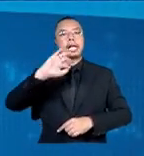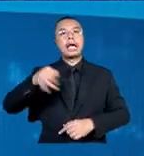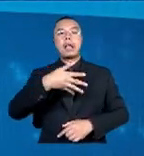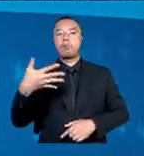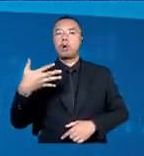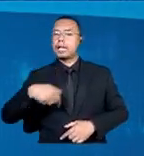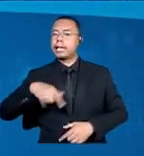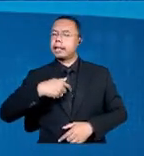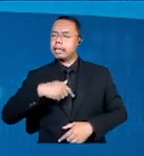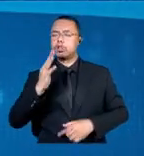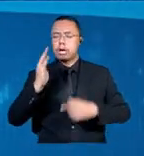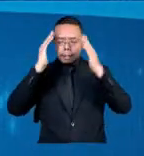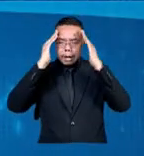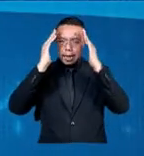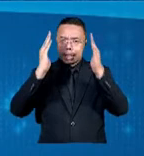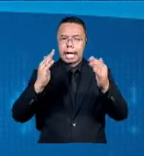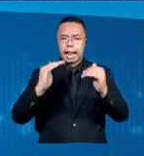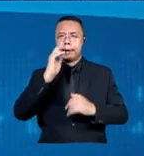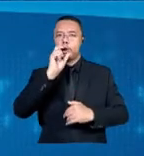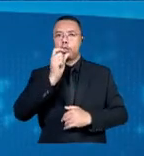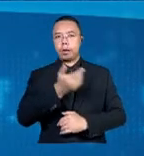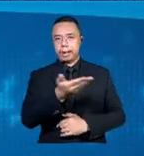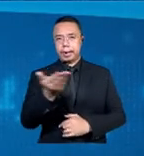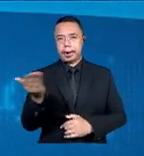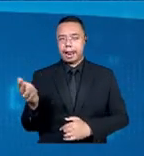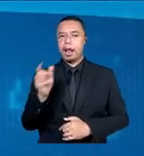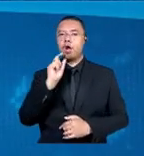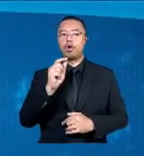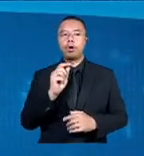kita memberikan perhatian lebih kepada mereka